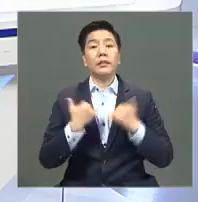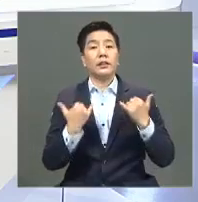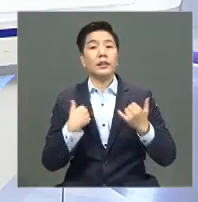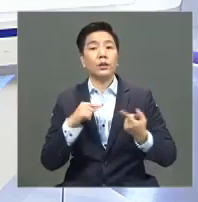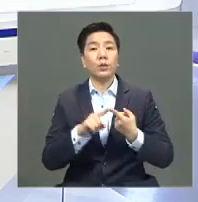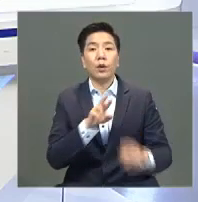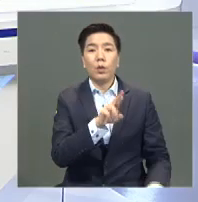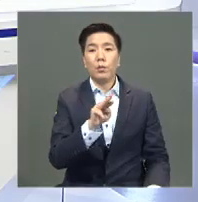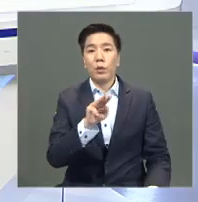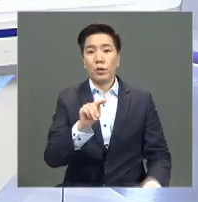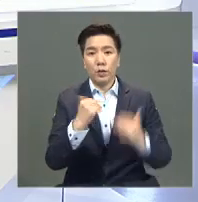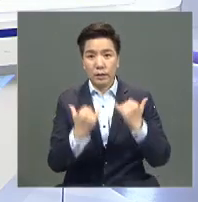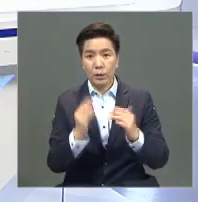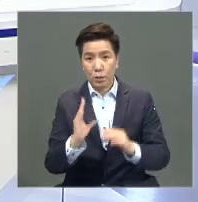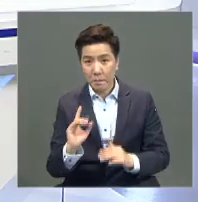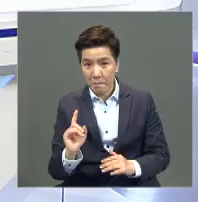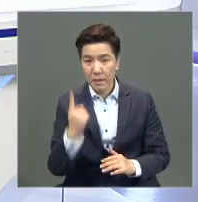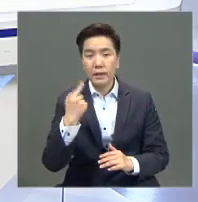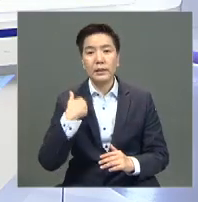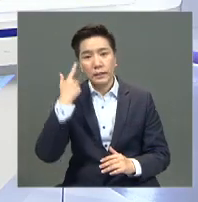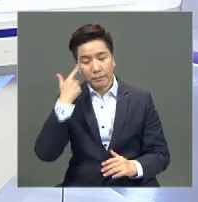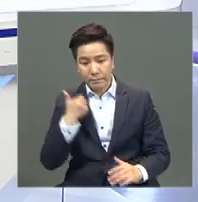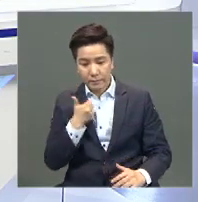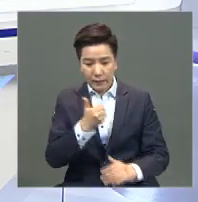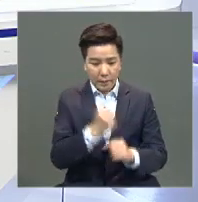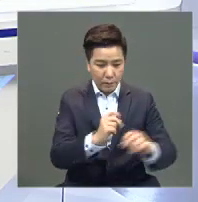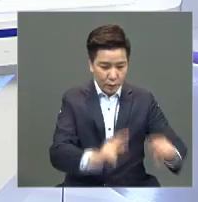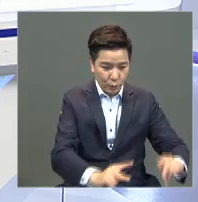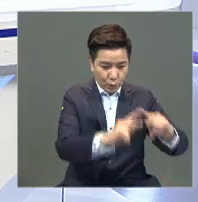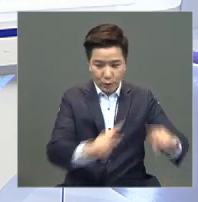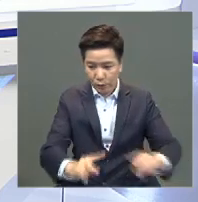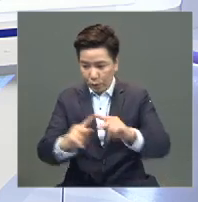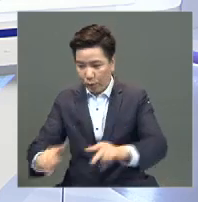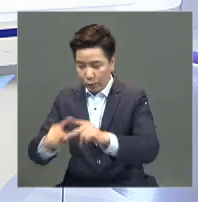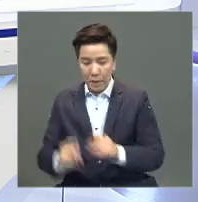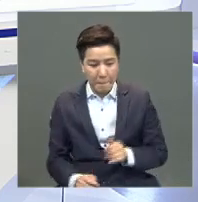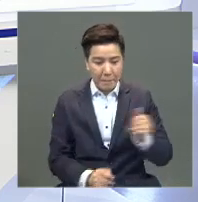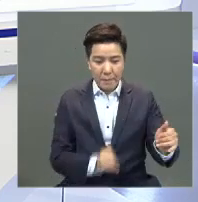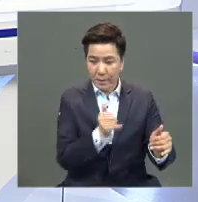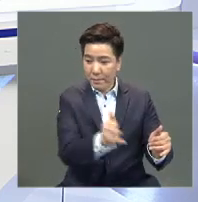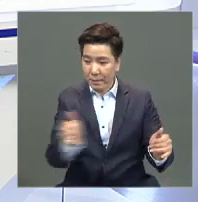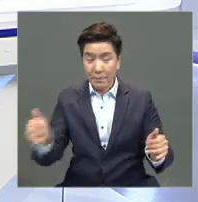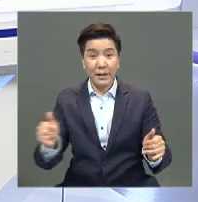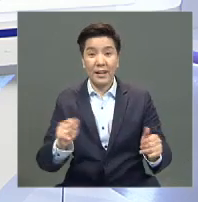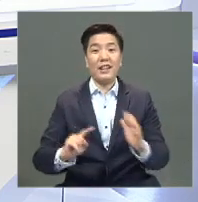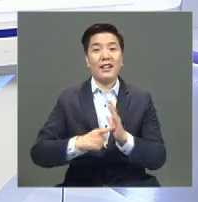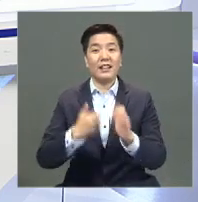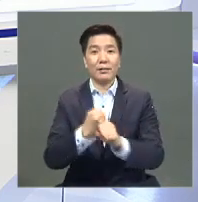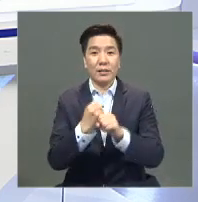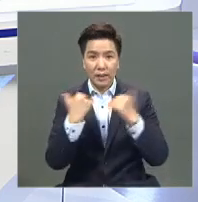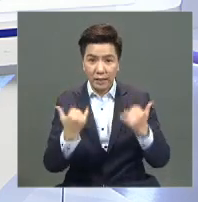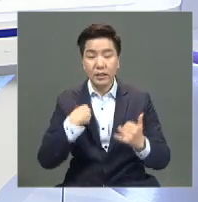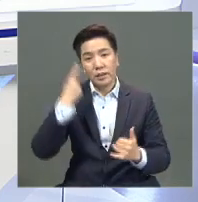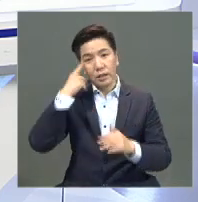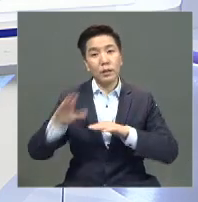ในส่วนของรัฐมนตรีใหม่วันนี้เป็นผู้ที่เดินทางเข้าไปในแต่ละกระทรวงของตัวเองทำงานวันแรกดังนั้นก็เลยเรียกว่า